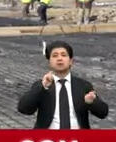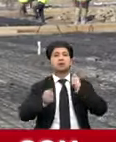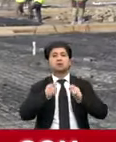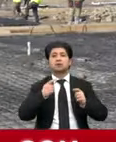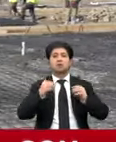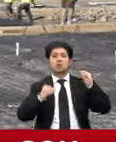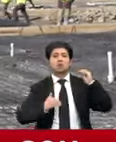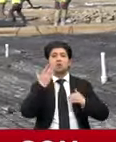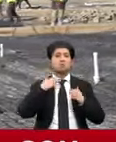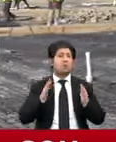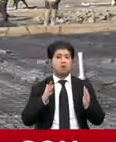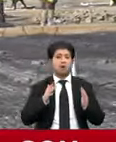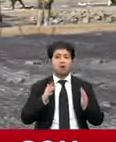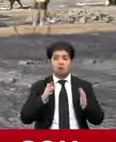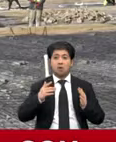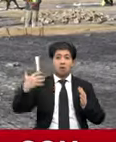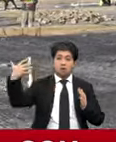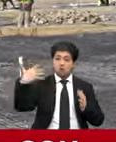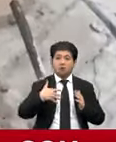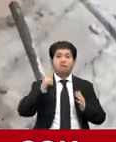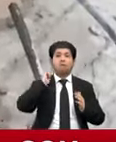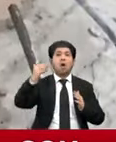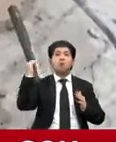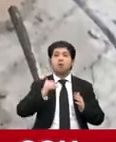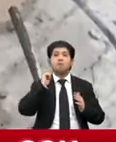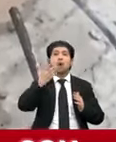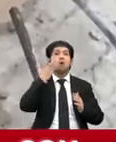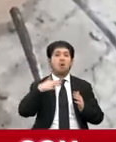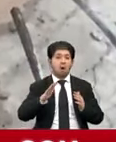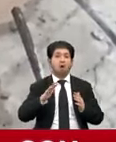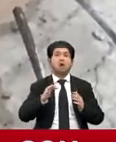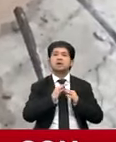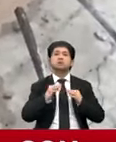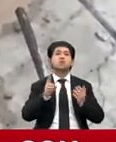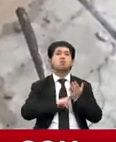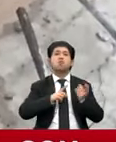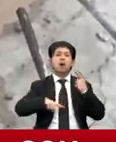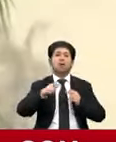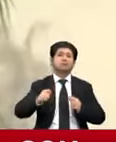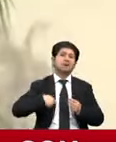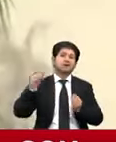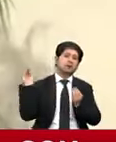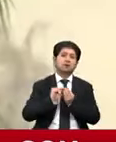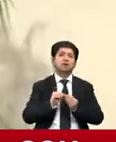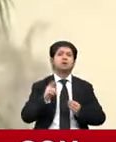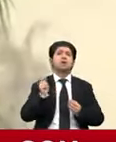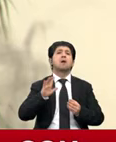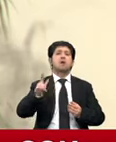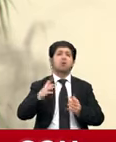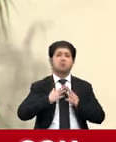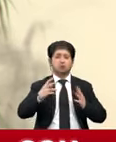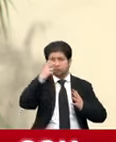etkilemez. Maliyetlerde aşırı derecede bir oynama olmadığı takdirde hiçbir üyemizin böyle bir şey yapmayacak kadar büyük